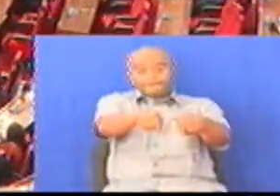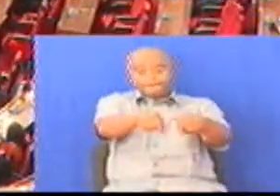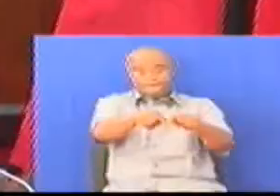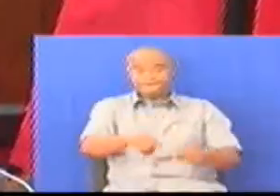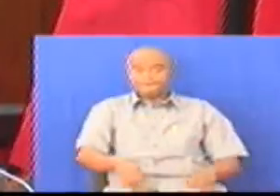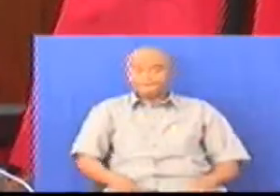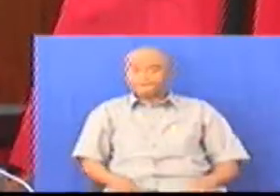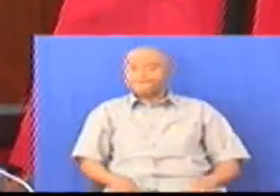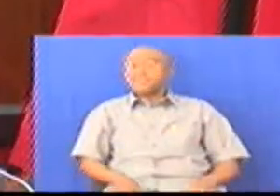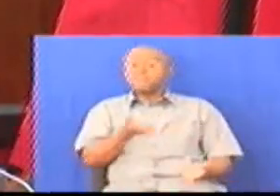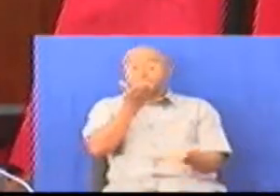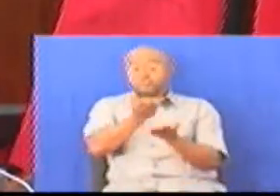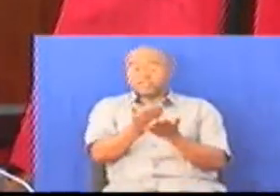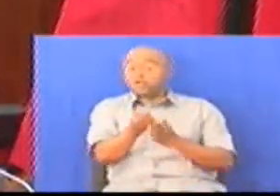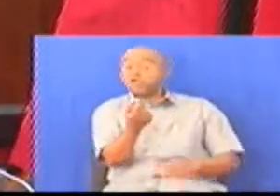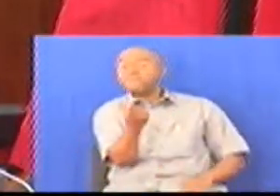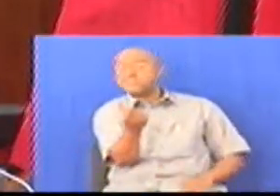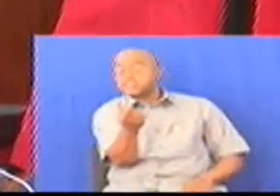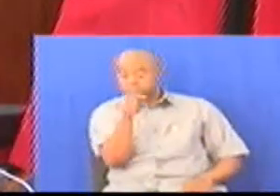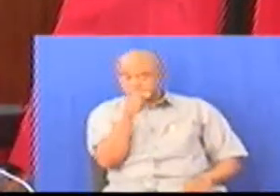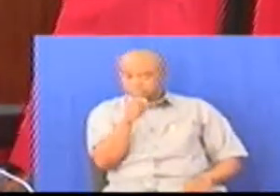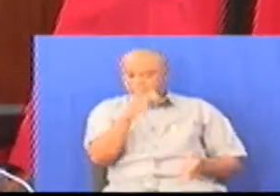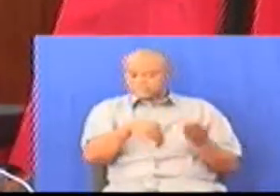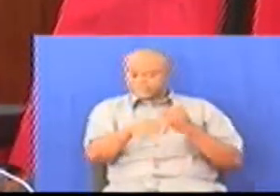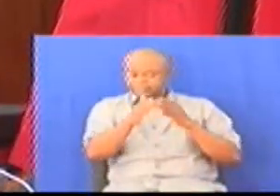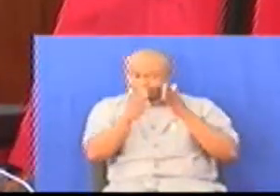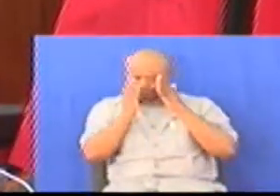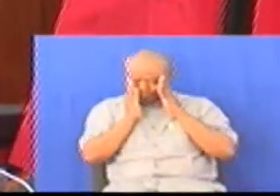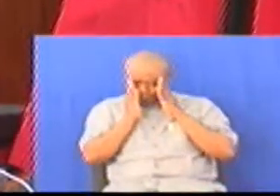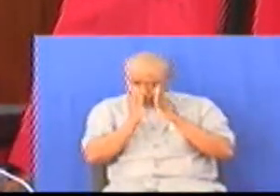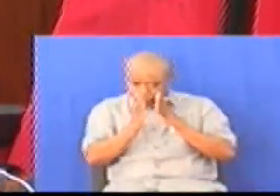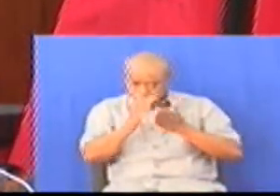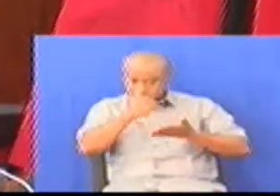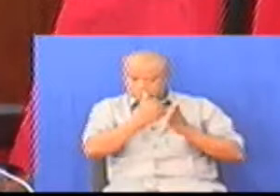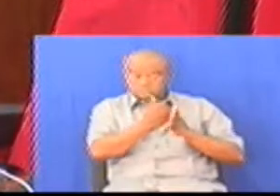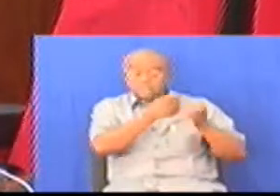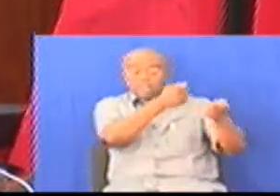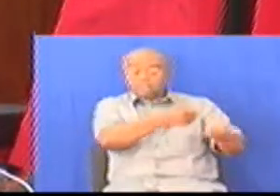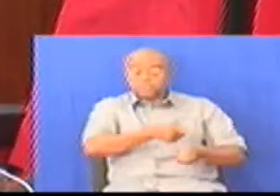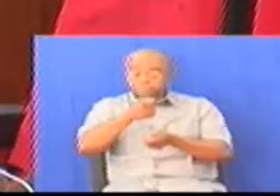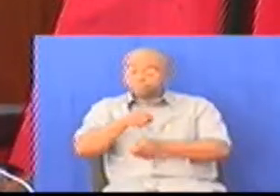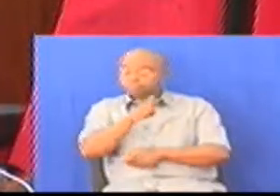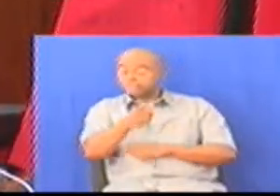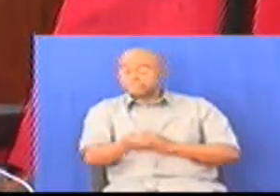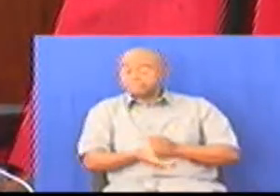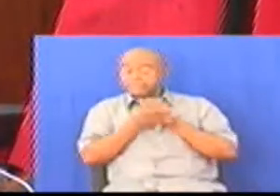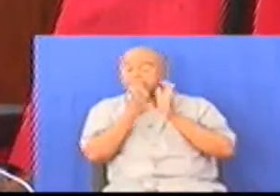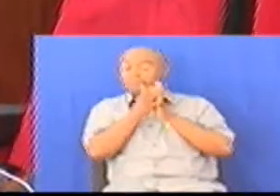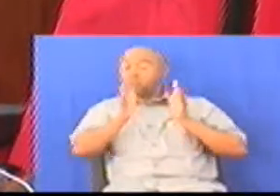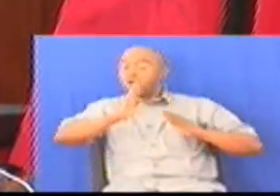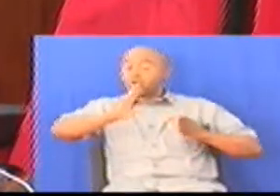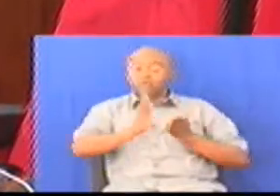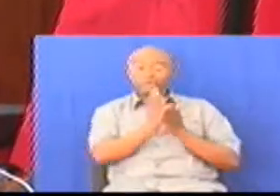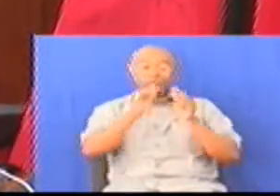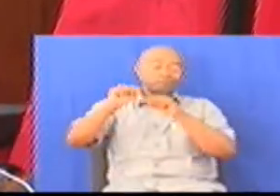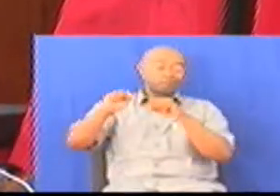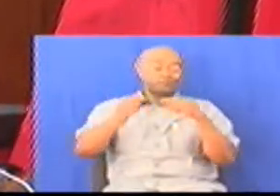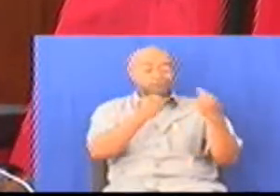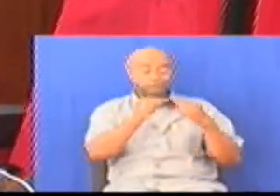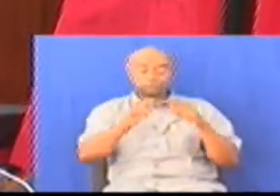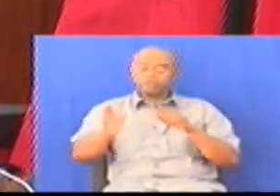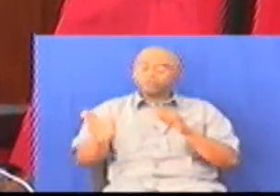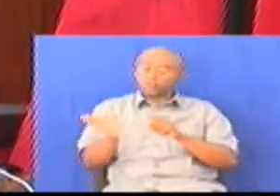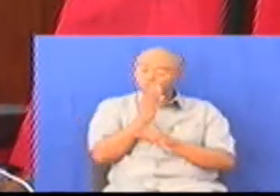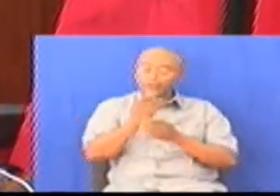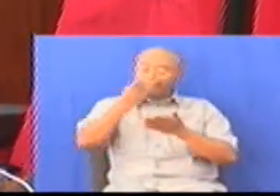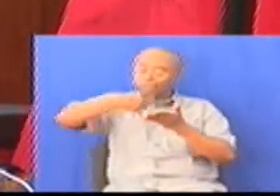ambao ni mzuri sana na imelenga sehemu kubwa kwa sekta kilimo kwa msaada mkubwa kwa kuondoa tozo nyingi na ada mbalimbali. Lakini